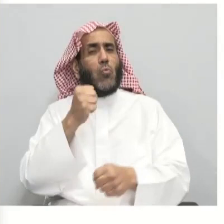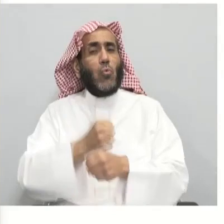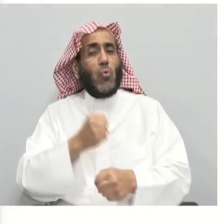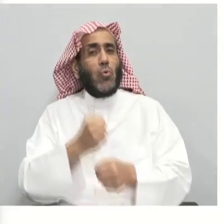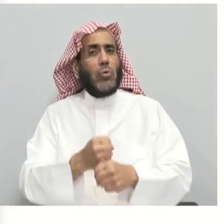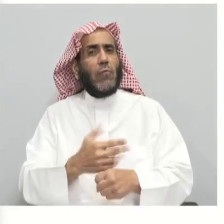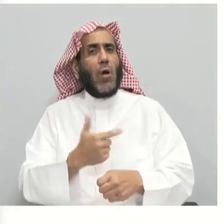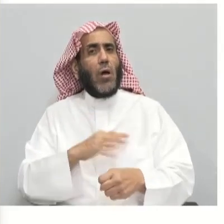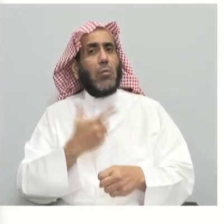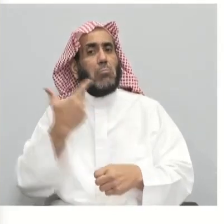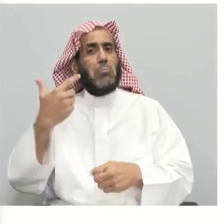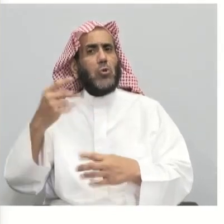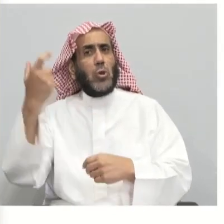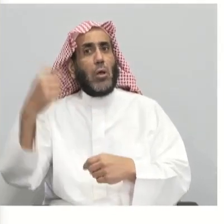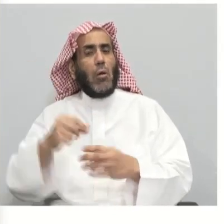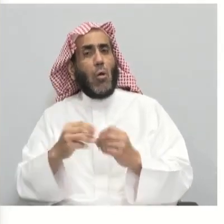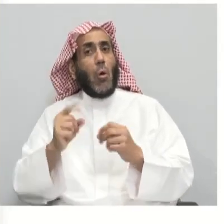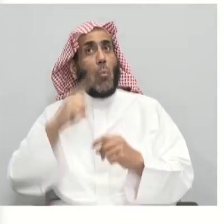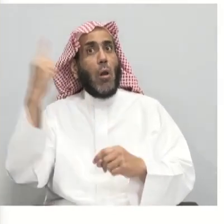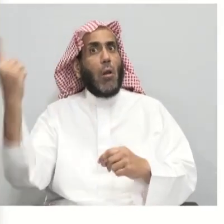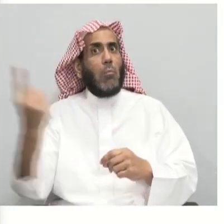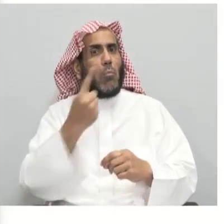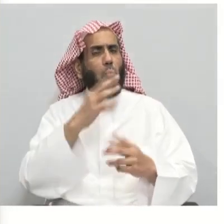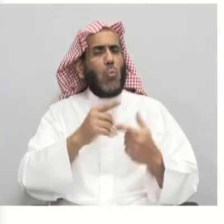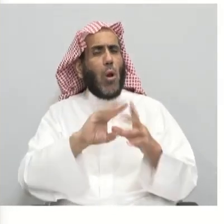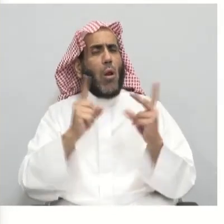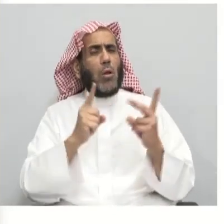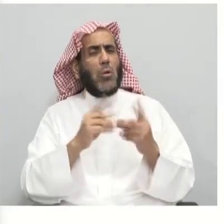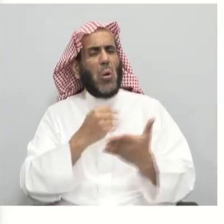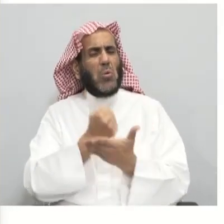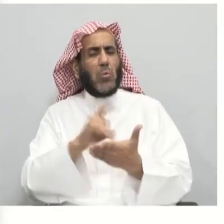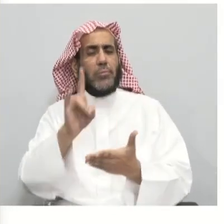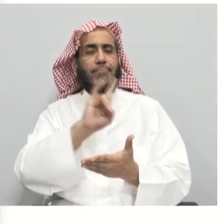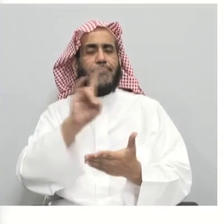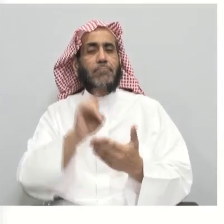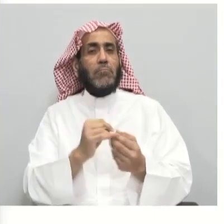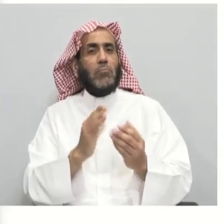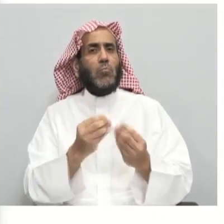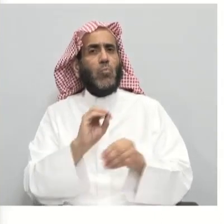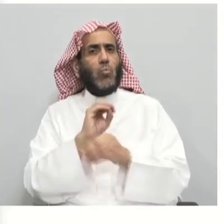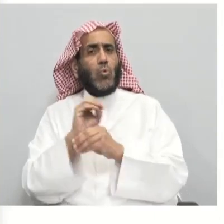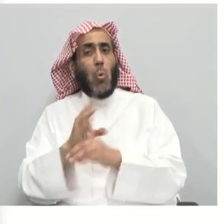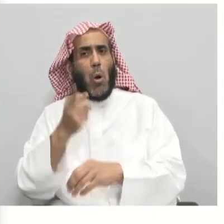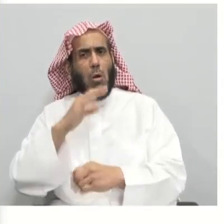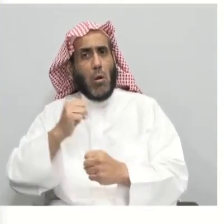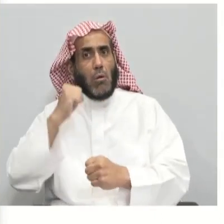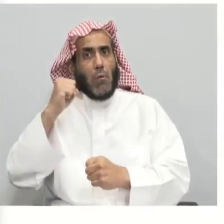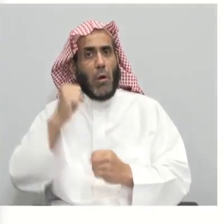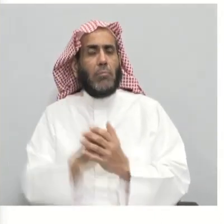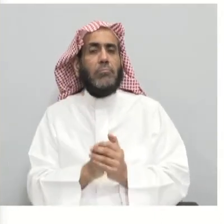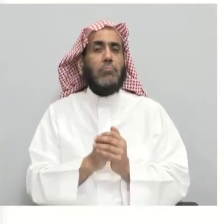بالهويه مع الاخذ بالعولمه التي لا تلغيها الدعوه الى الكفاح